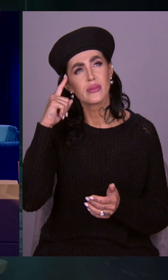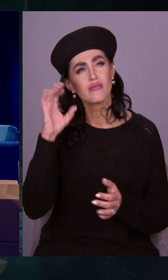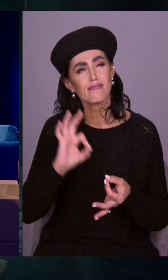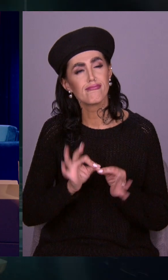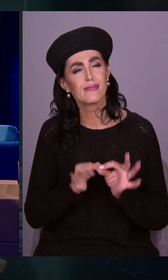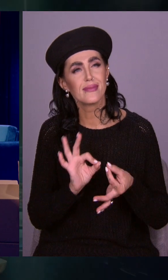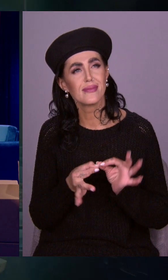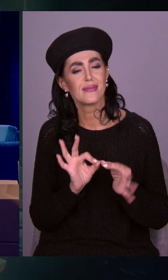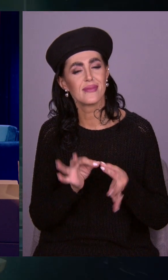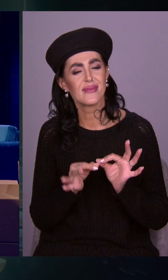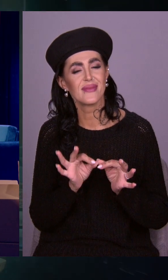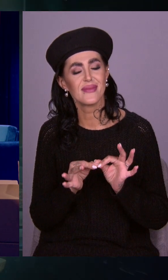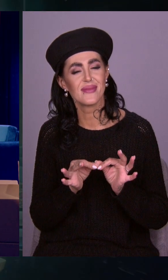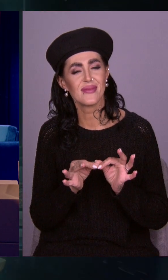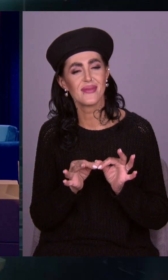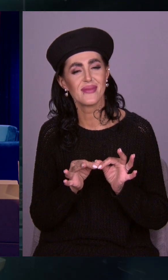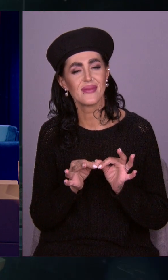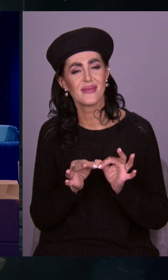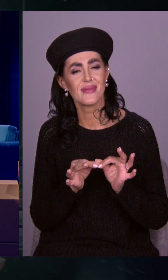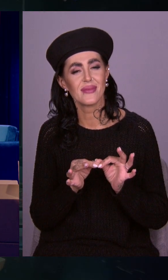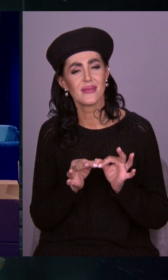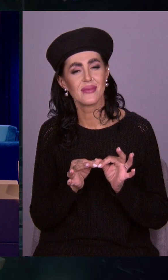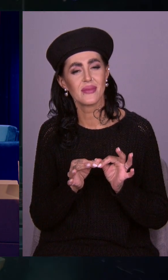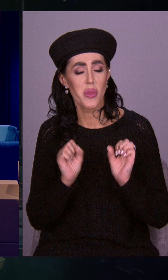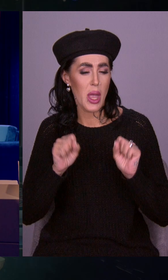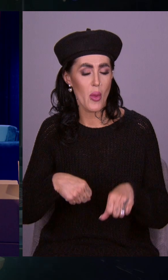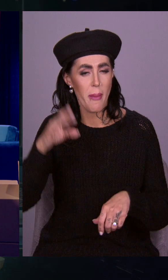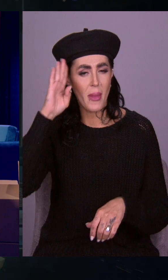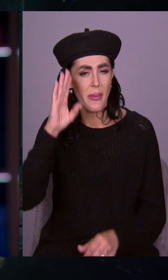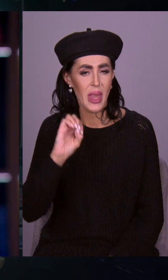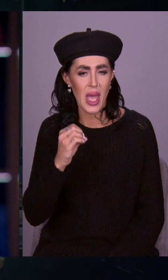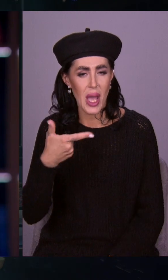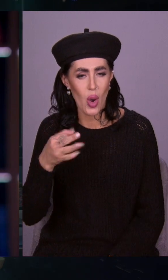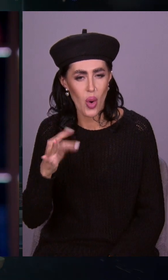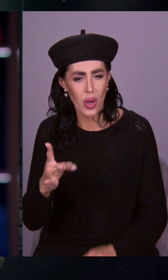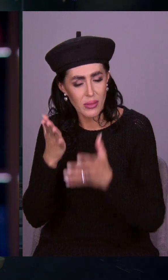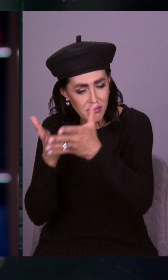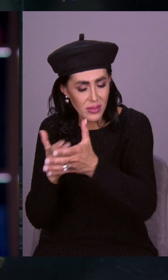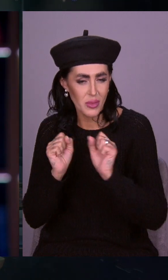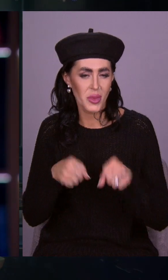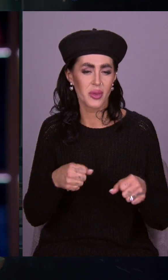Так. Зараз я подумаю, що це йому буде цікаво. Єгор Шатайло, йому можна дати подивитися. Так.